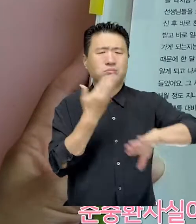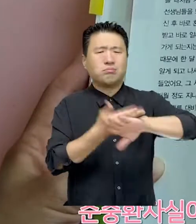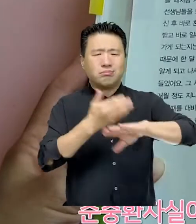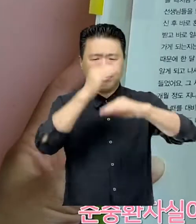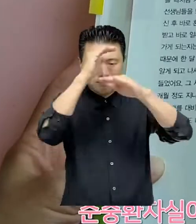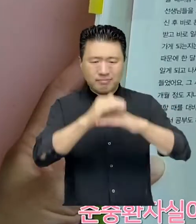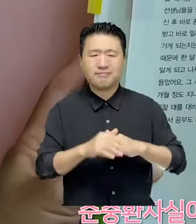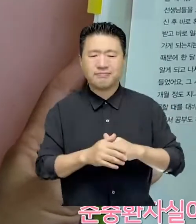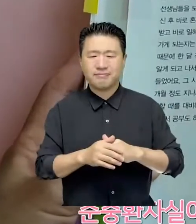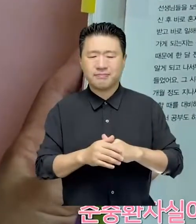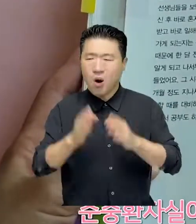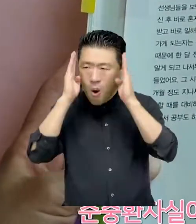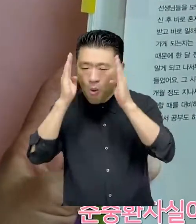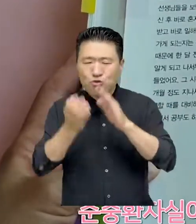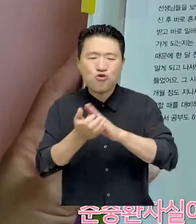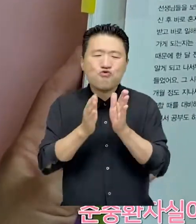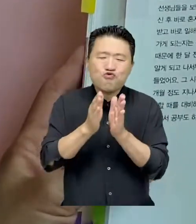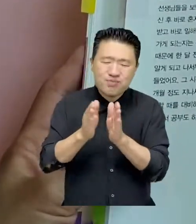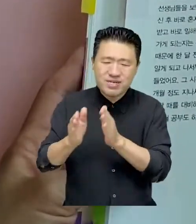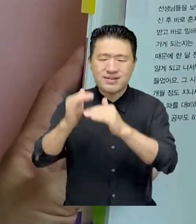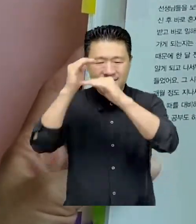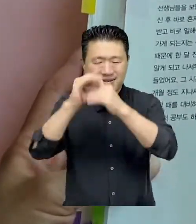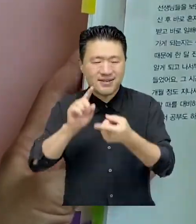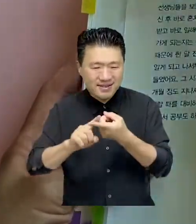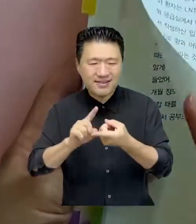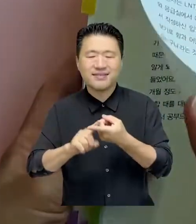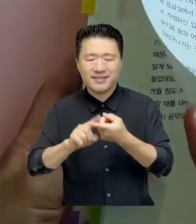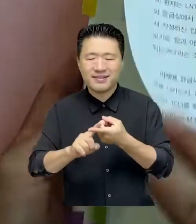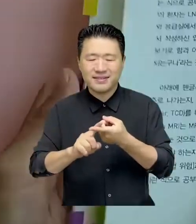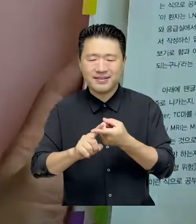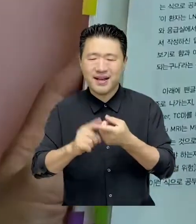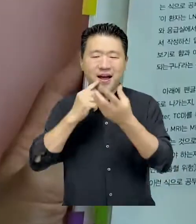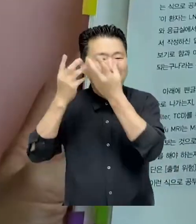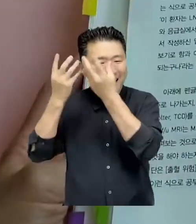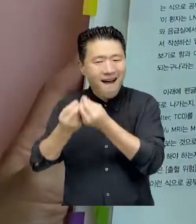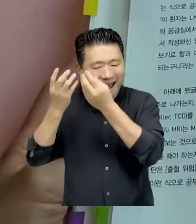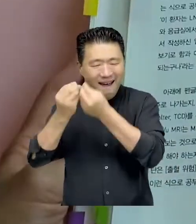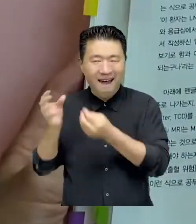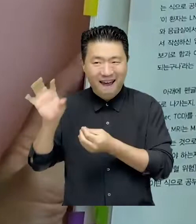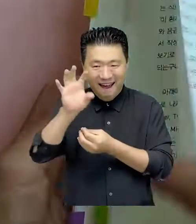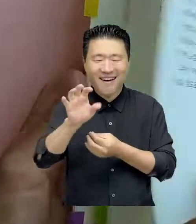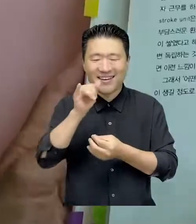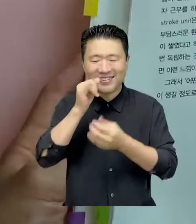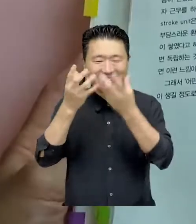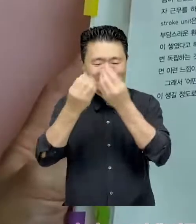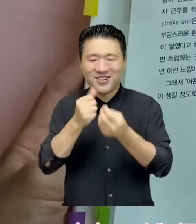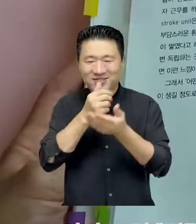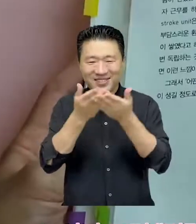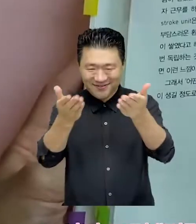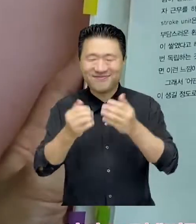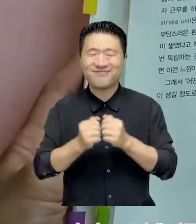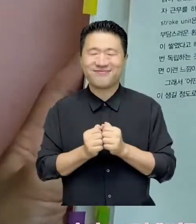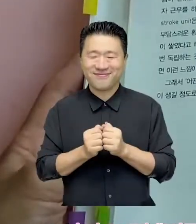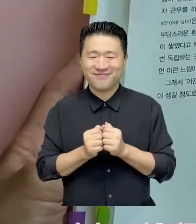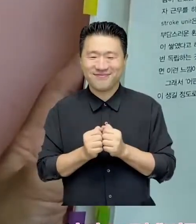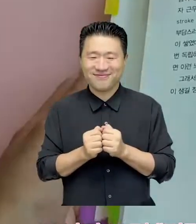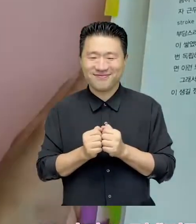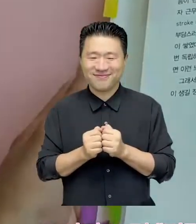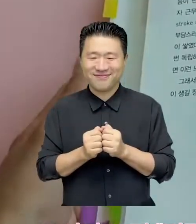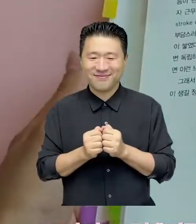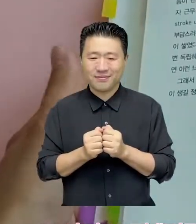또 준비할 것이 달라서 어떻게 공부하고 준비했었는지도 제 사례를 통해서 소개하고